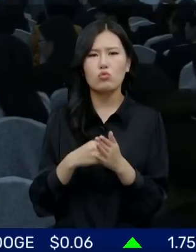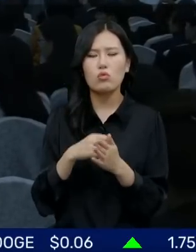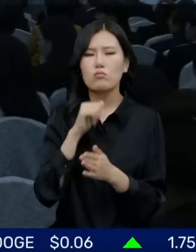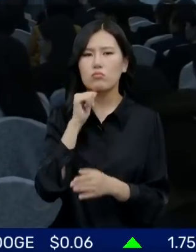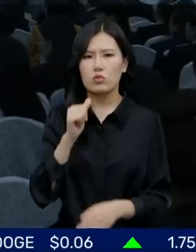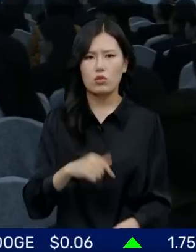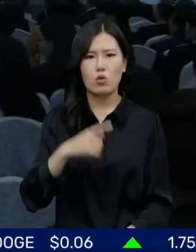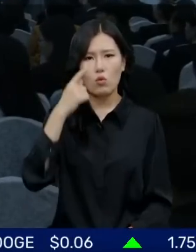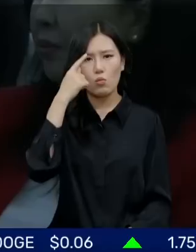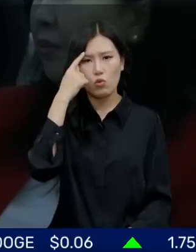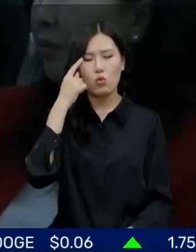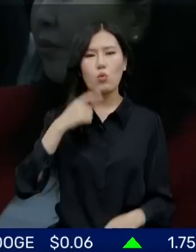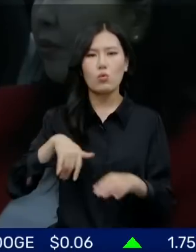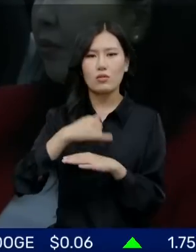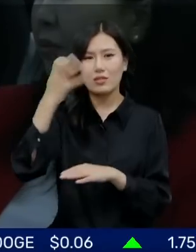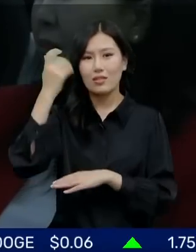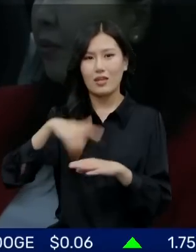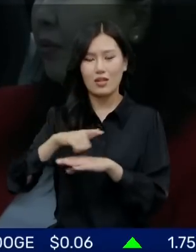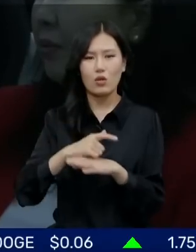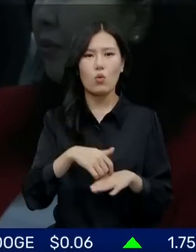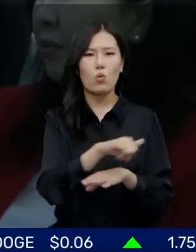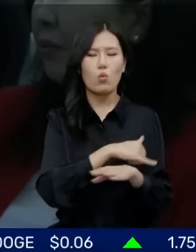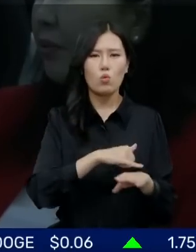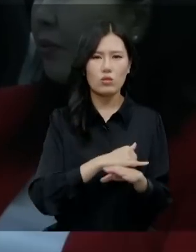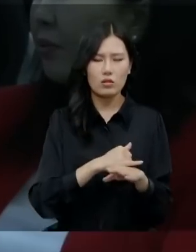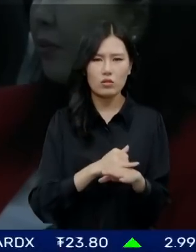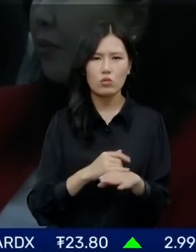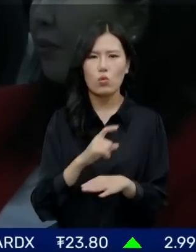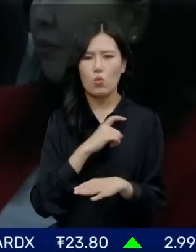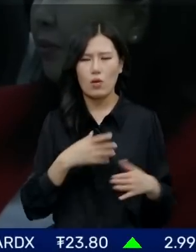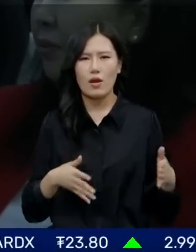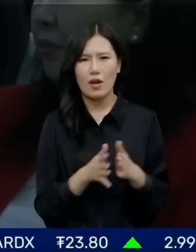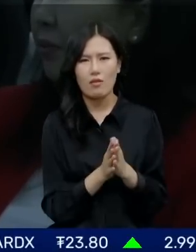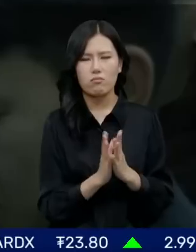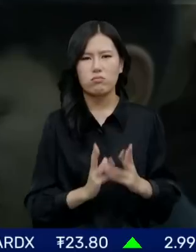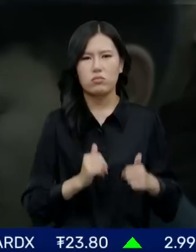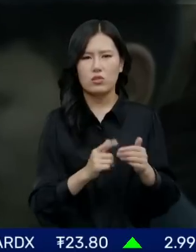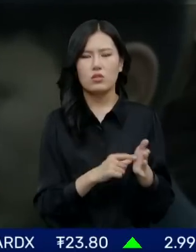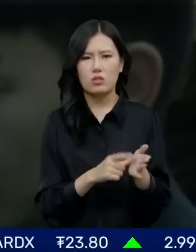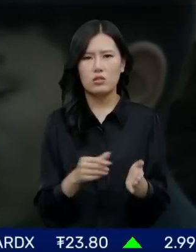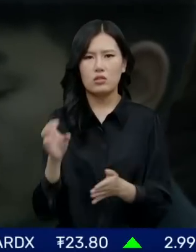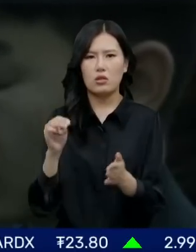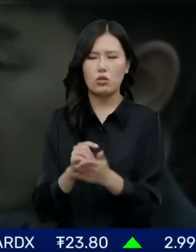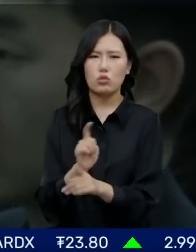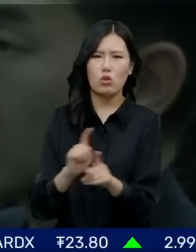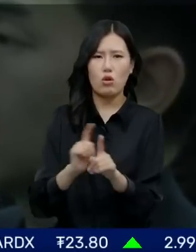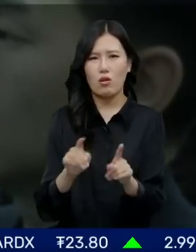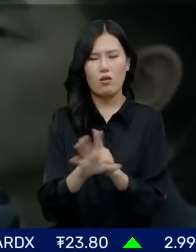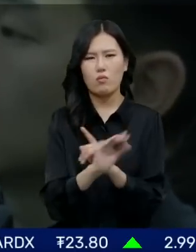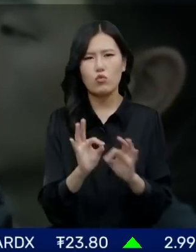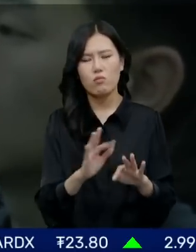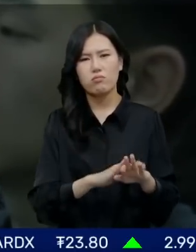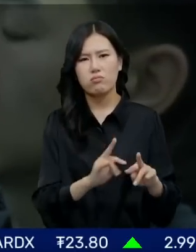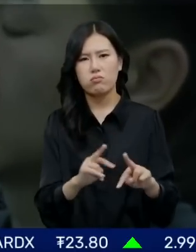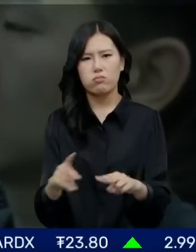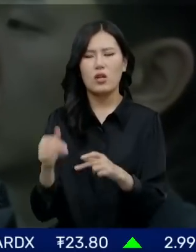засгийн газраас төр хувийн хөгжлийн хамтын ажиллагааг дэмжиж төрийн үйлчилгээний хүн суртал авилга хэл хавхал стандартгүй байдлыг засаж залруулах ажлыг эхлүүлээд байна. За